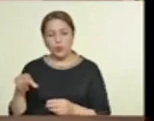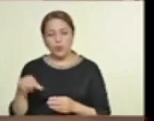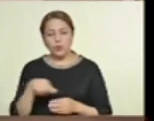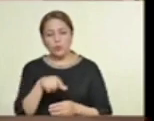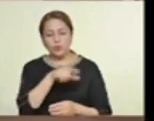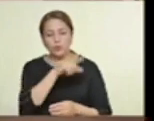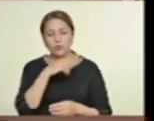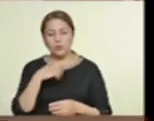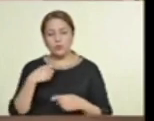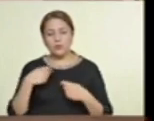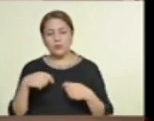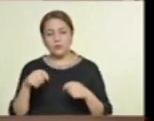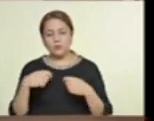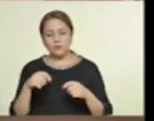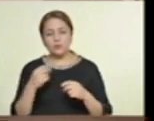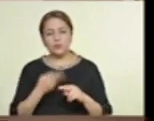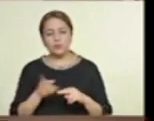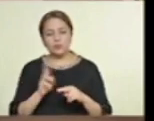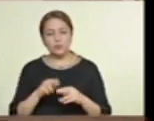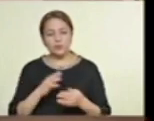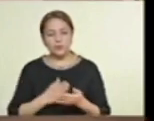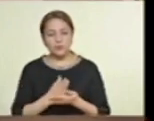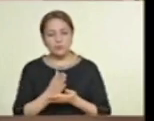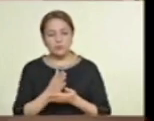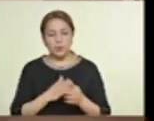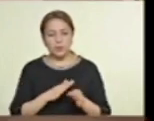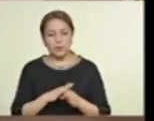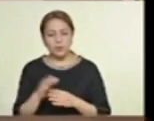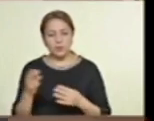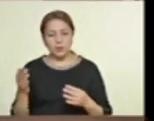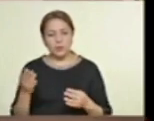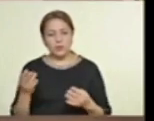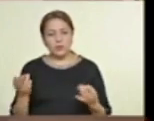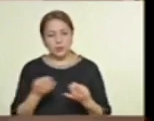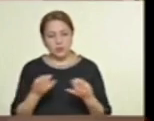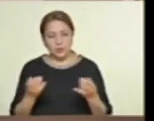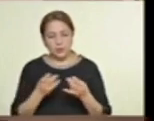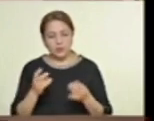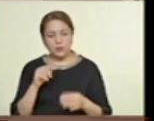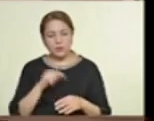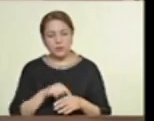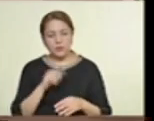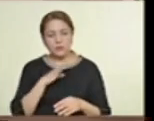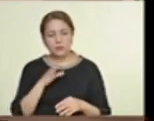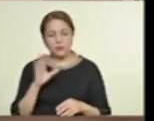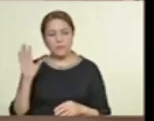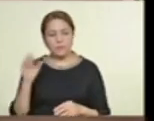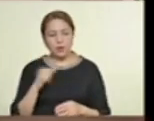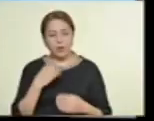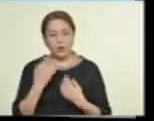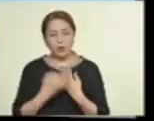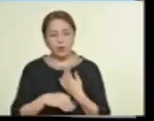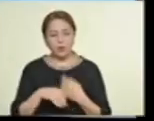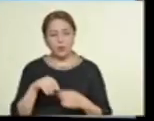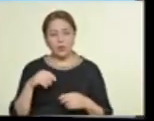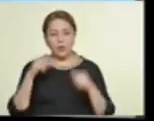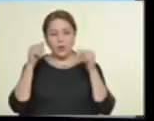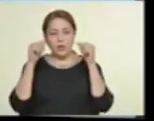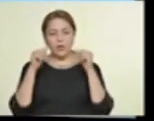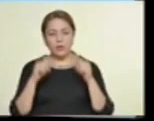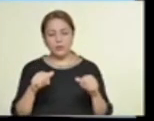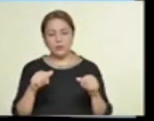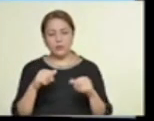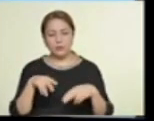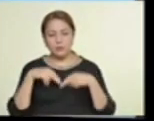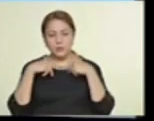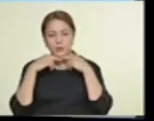uchun xizmat qilishi zarurligi sezila boshladi. Va natijada mana xaritadan agar